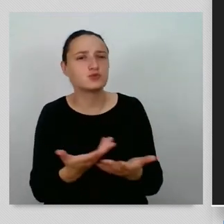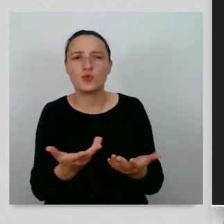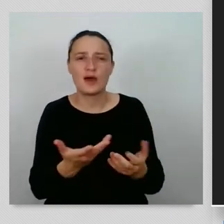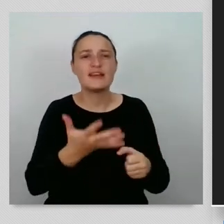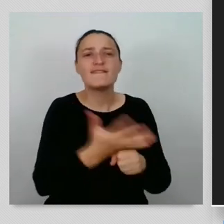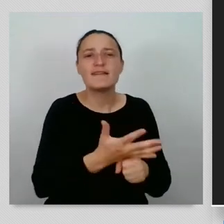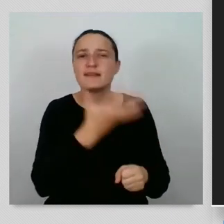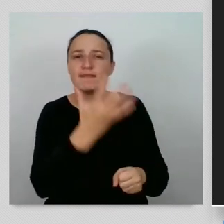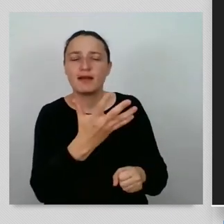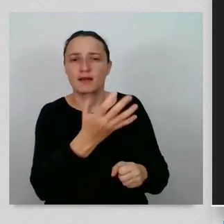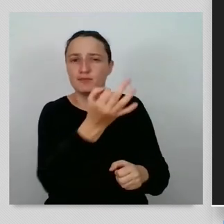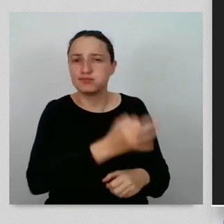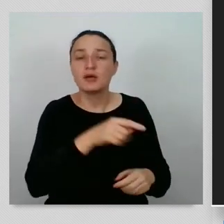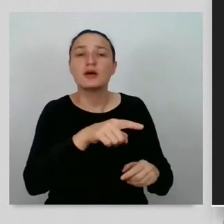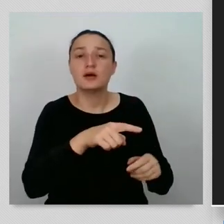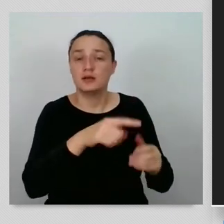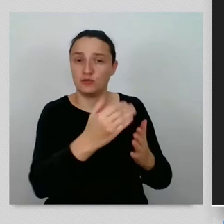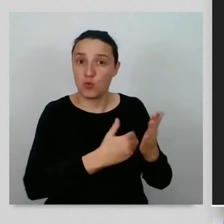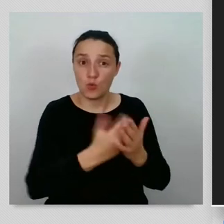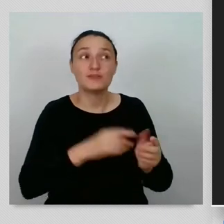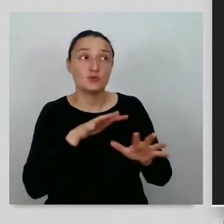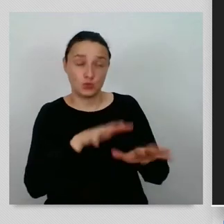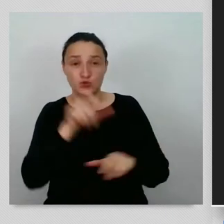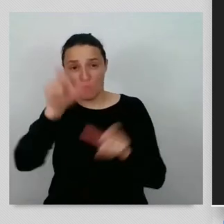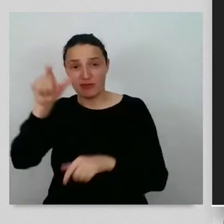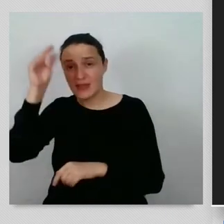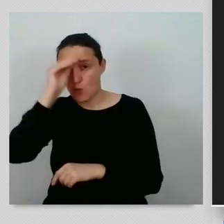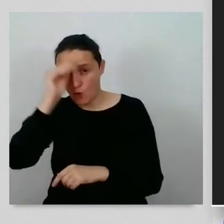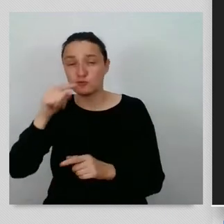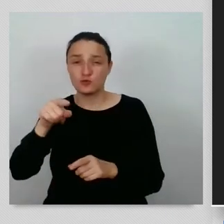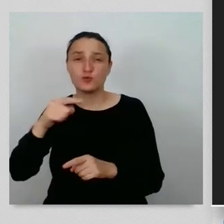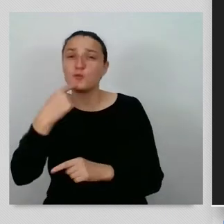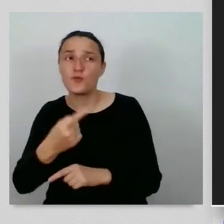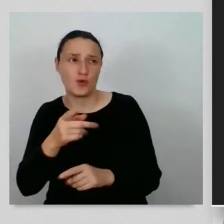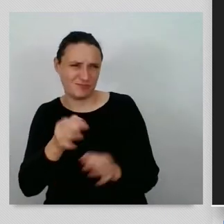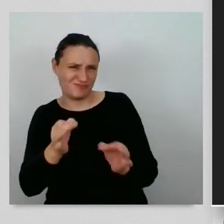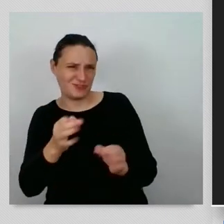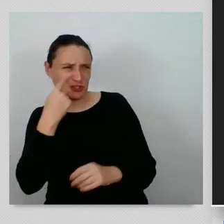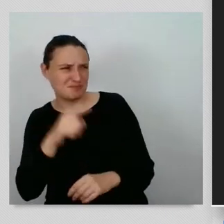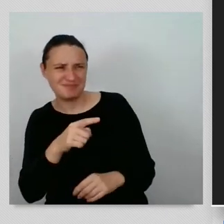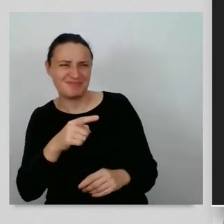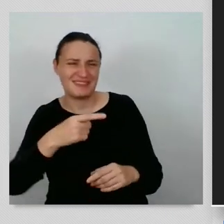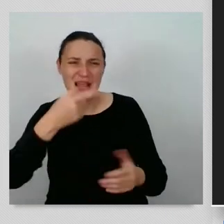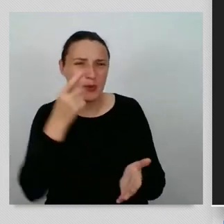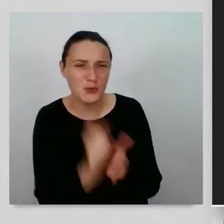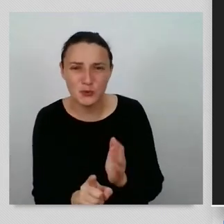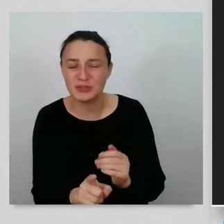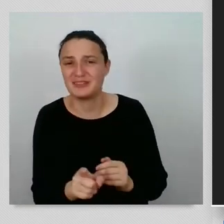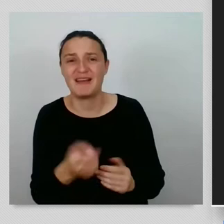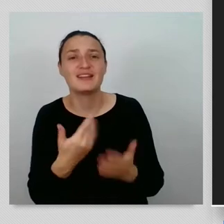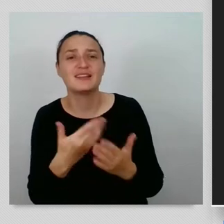to wielu naukowców mówi o tym, że no, z perspektywy osiągnięć naukowych dzisiejszych ona wydaje się nie do osiągnięcia z punktu